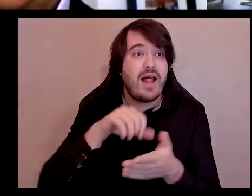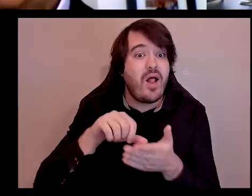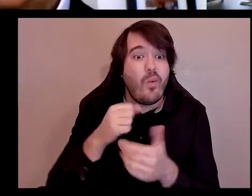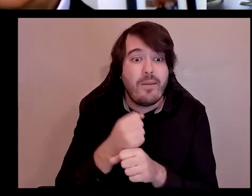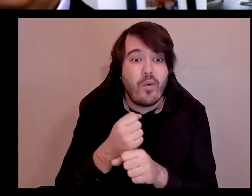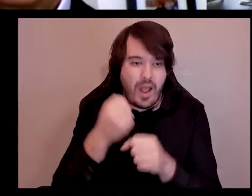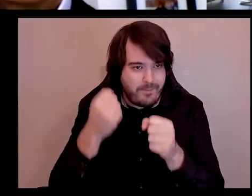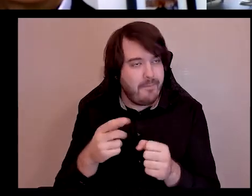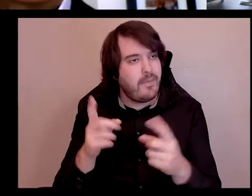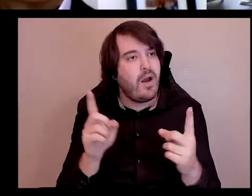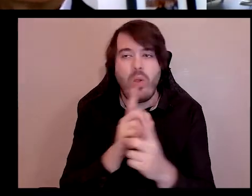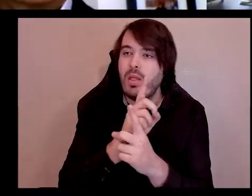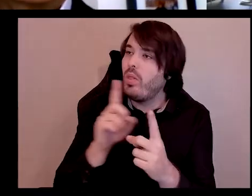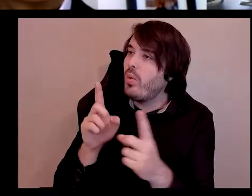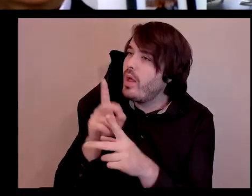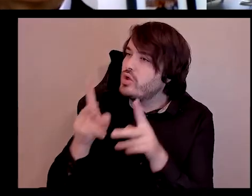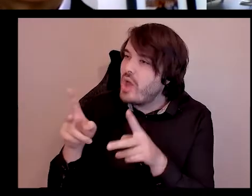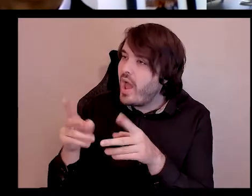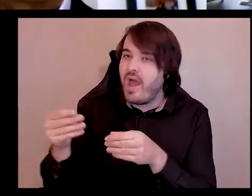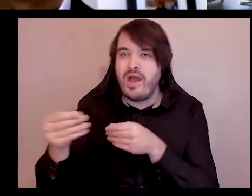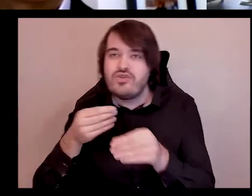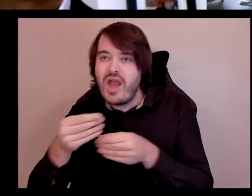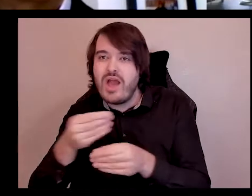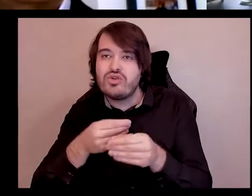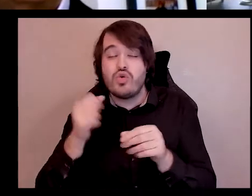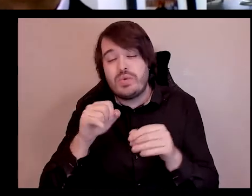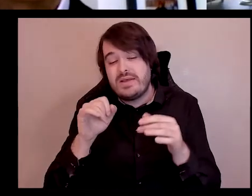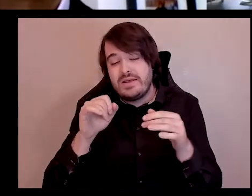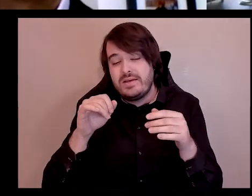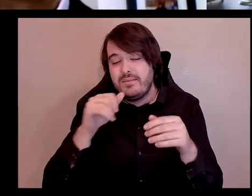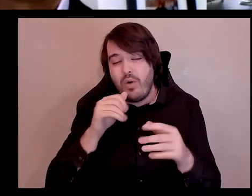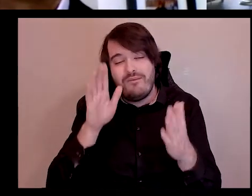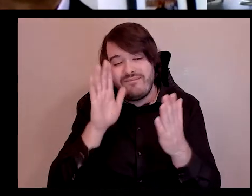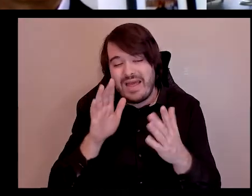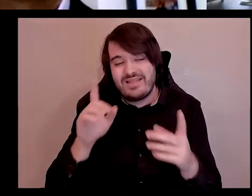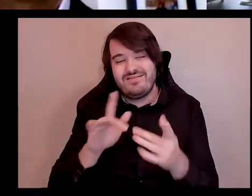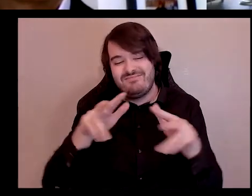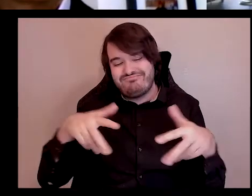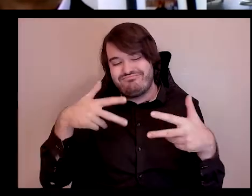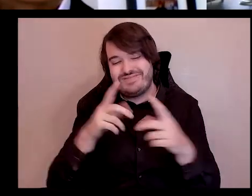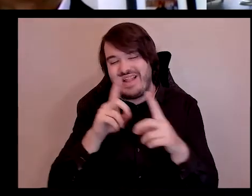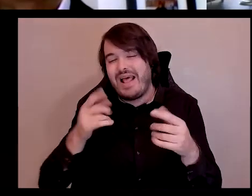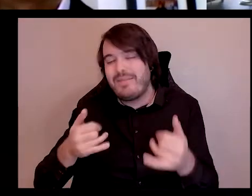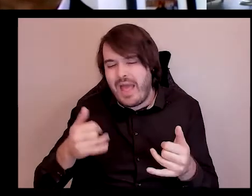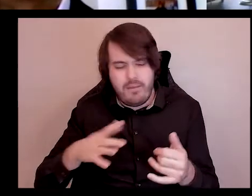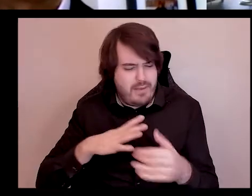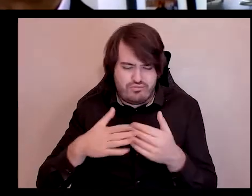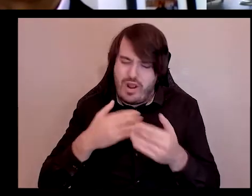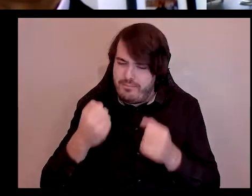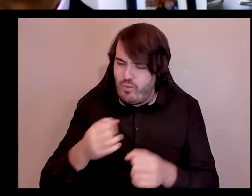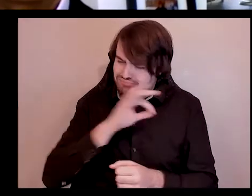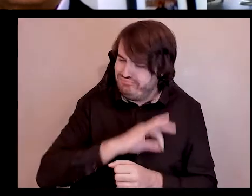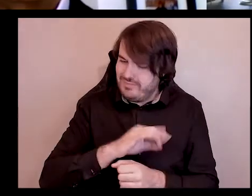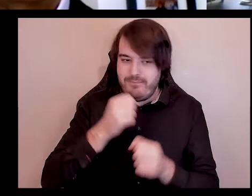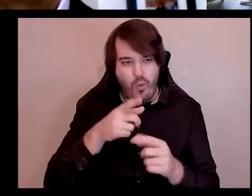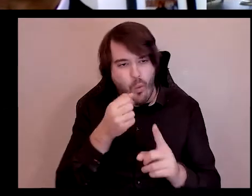Si vous me permettez, pour renforcer votre point, Mme Deguire, je dis souvent aux chercheurs d'emploi, c'est peut-être l'occasion idéale pour aller magasiner un salon de l'emploi. Mm-hmm. Parce que je peux